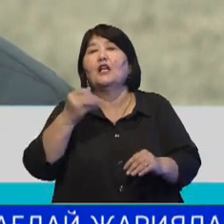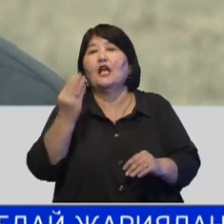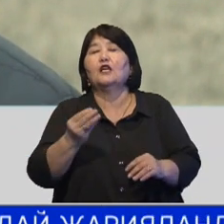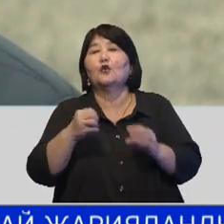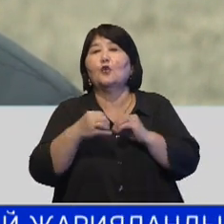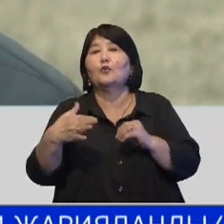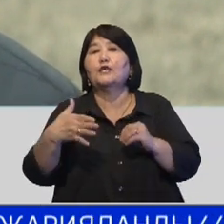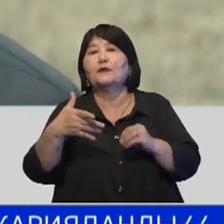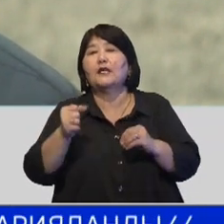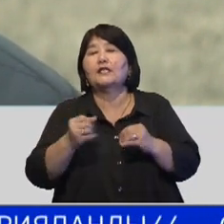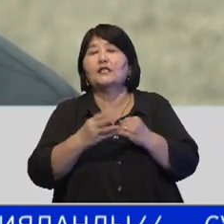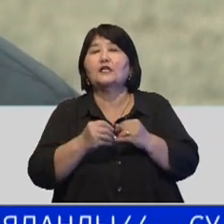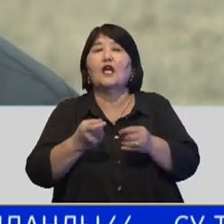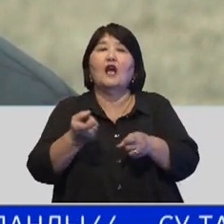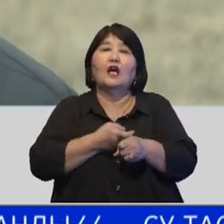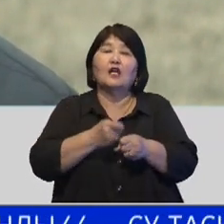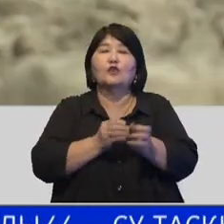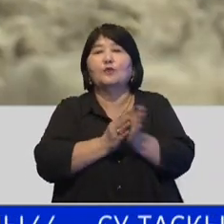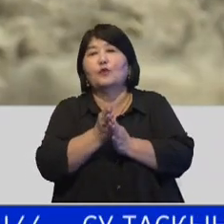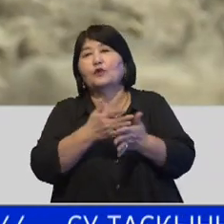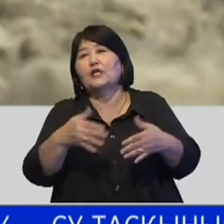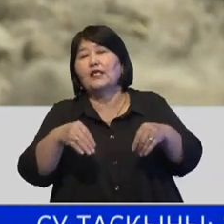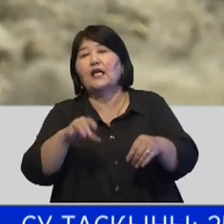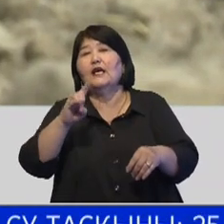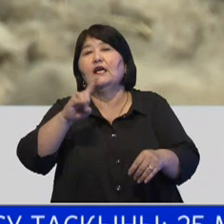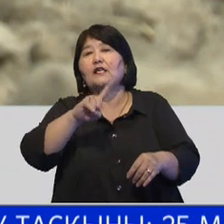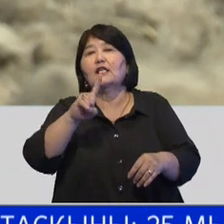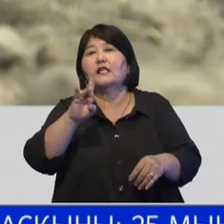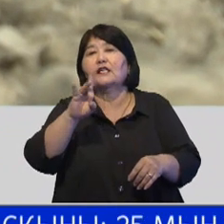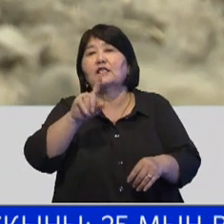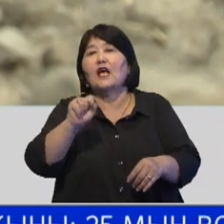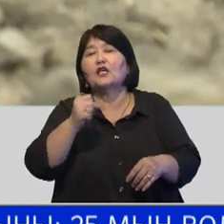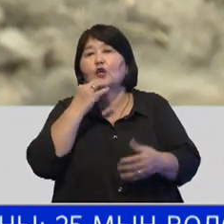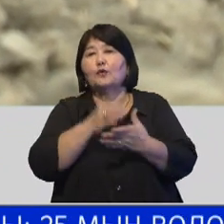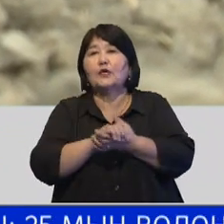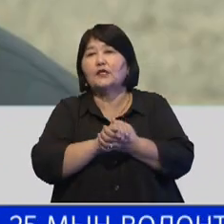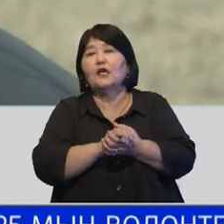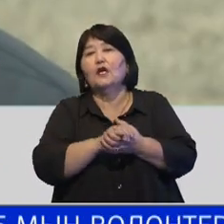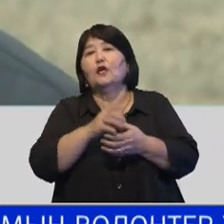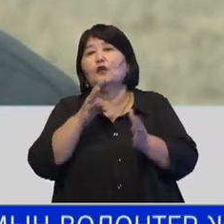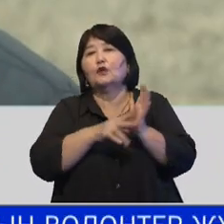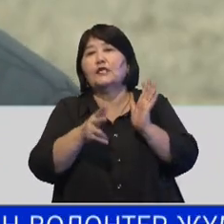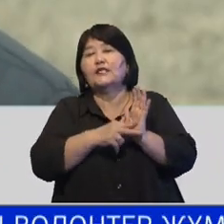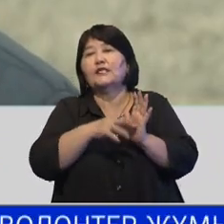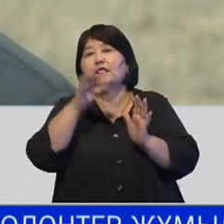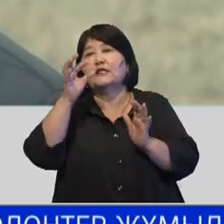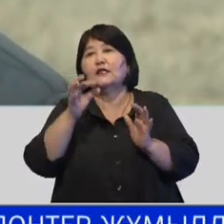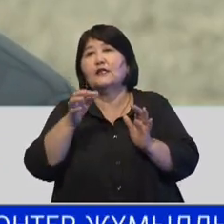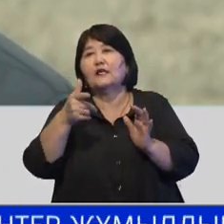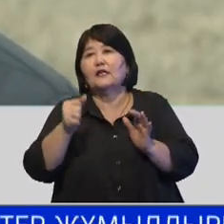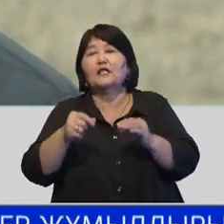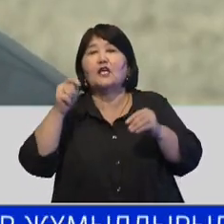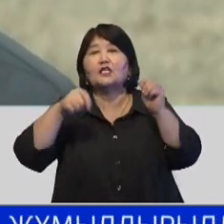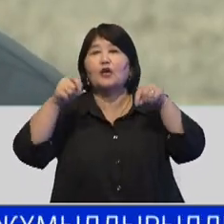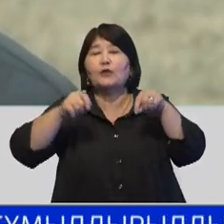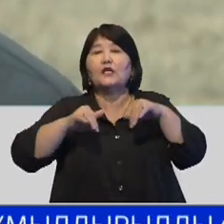15 гектар жерге картоп, көкөніс, бақша дақылдарын егуді. Ырза жауапкершілік шектеу серіктестігі 198 гектар жерге